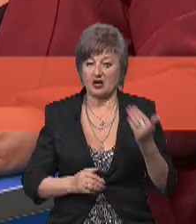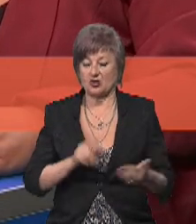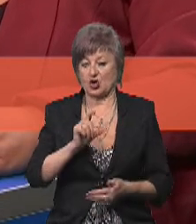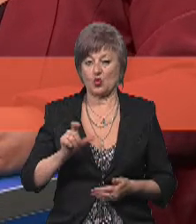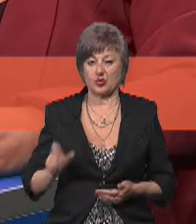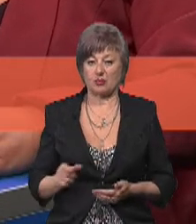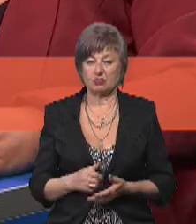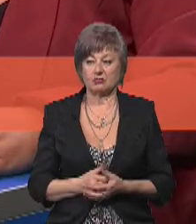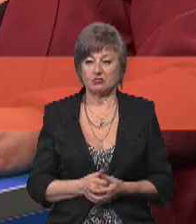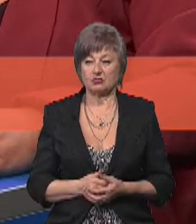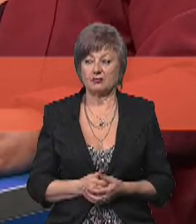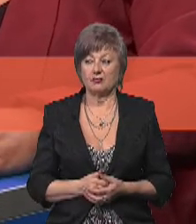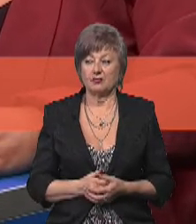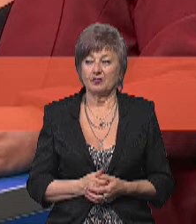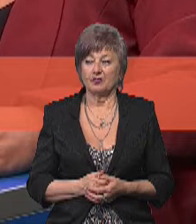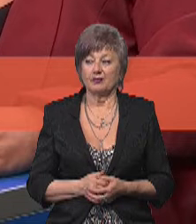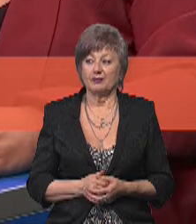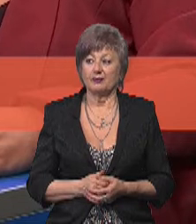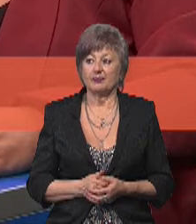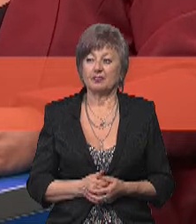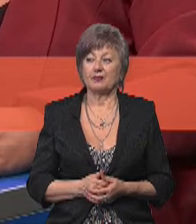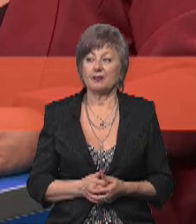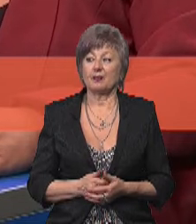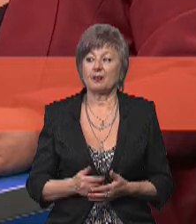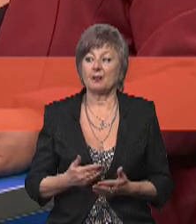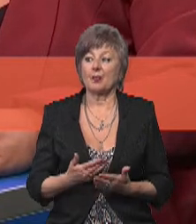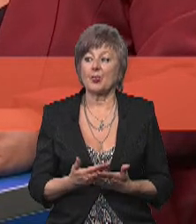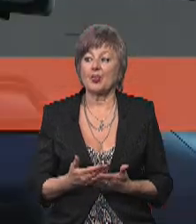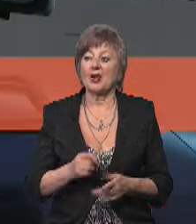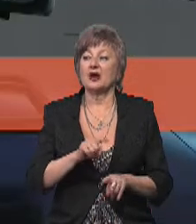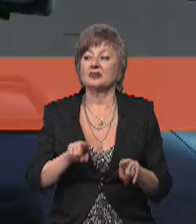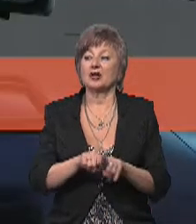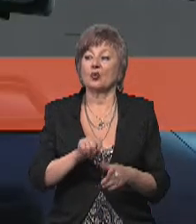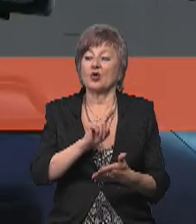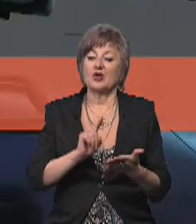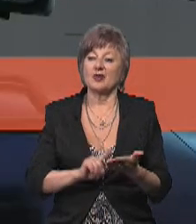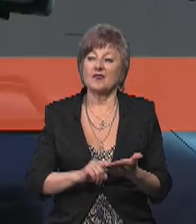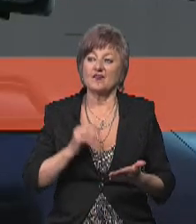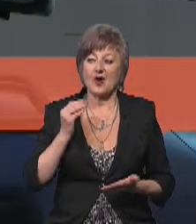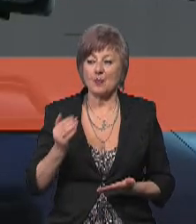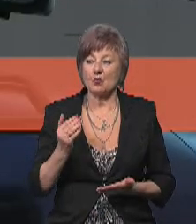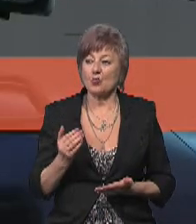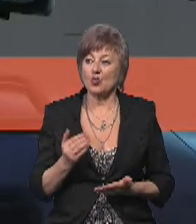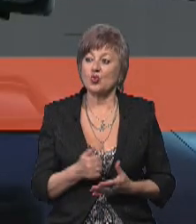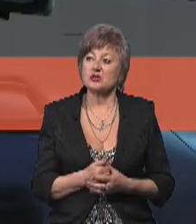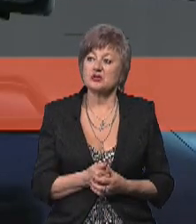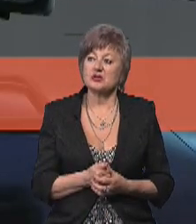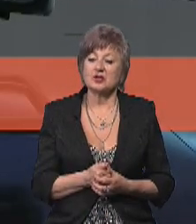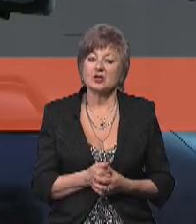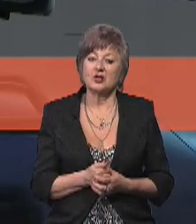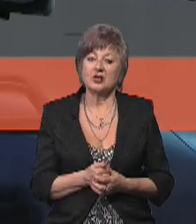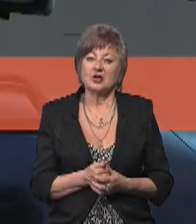цих людей. До речі, от до пана Дениса у мене таке питання, і пані Катерина